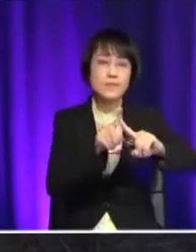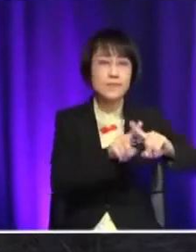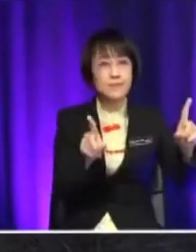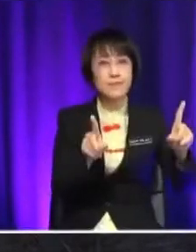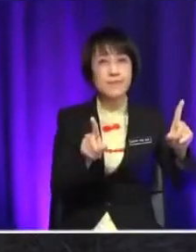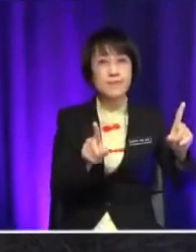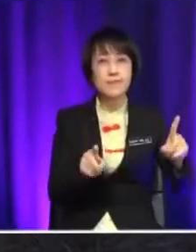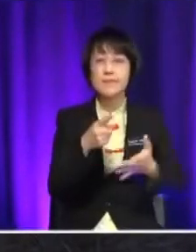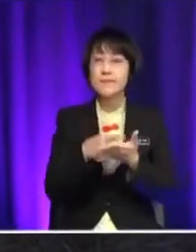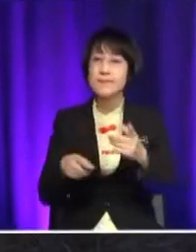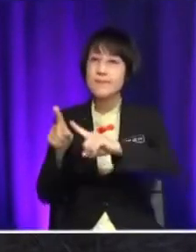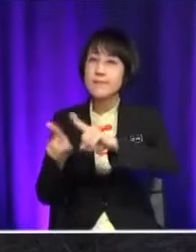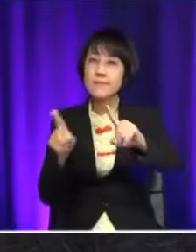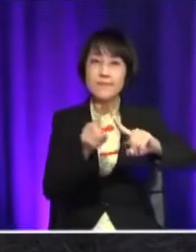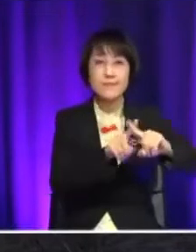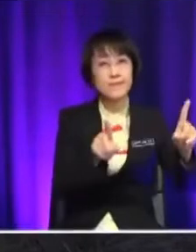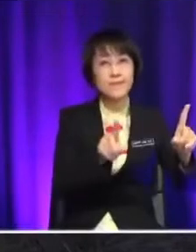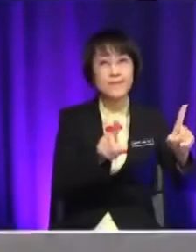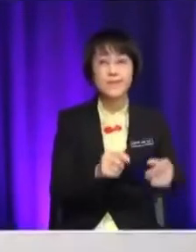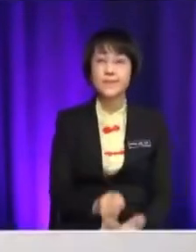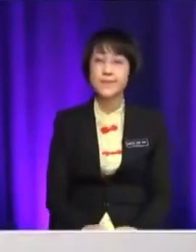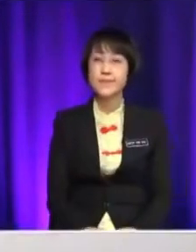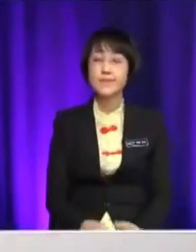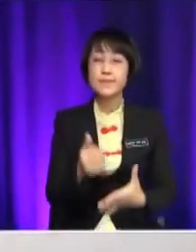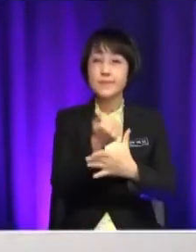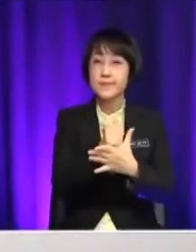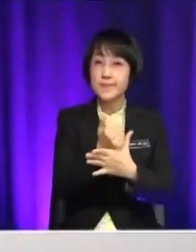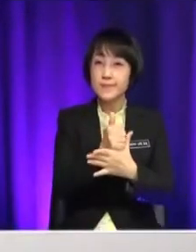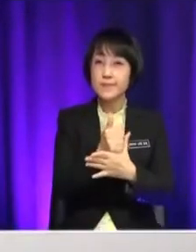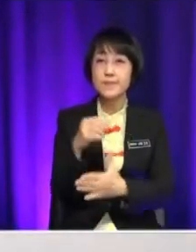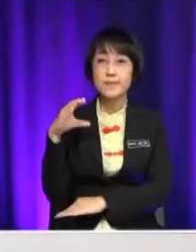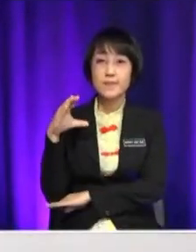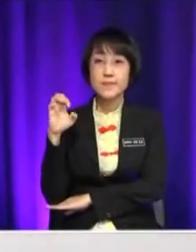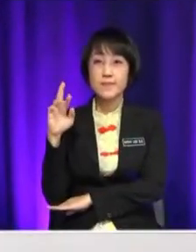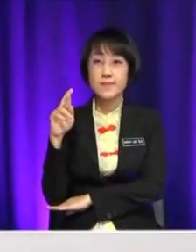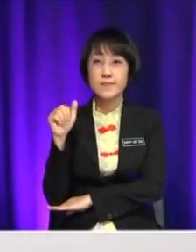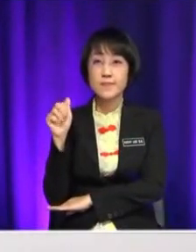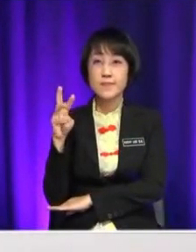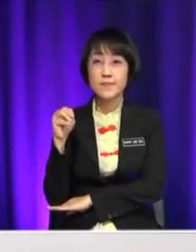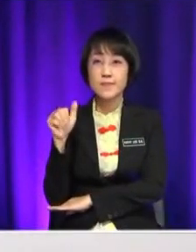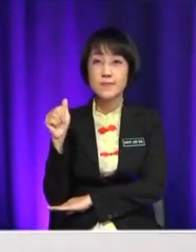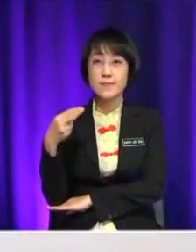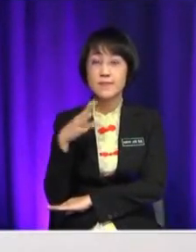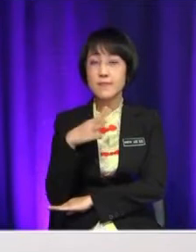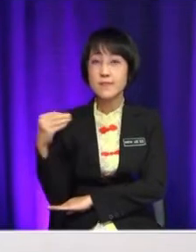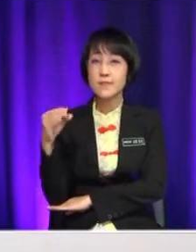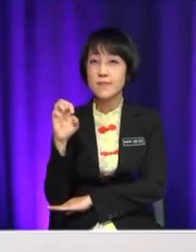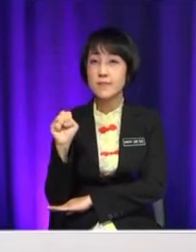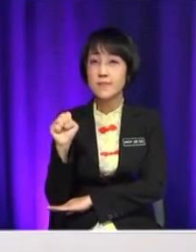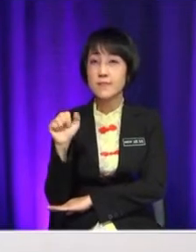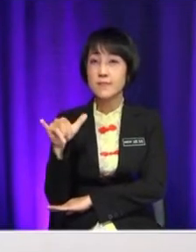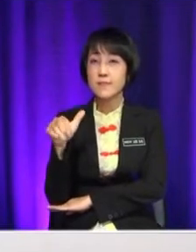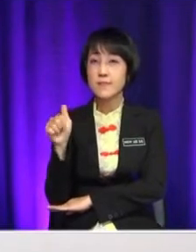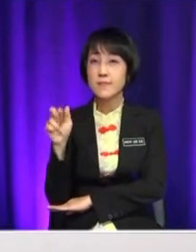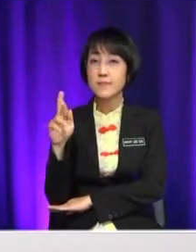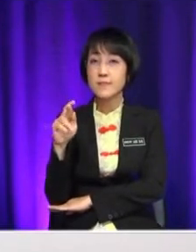tanya perbezaan. Nah, apa perbezaan antara ceramah dengan syarahan? Saya dah terangkan banyak perkara tadi tu. Okey, Azlina.